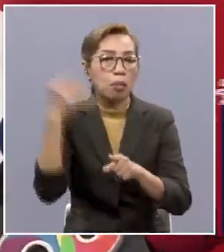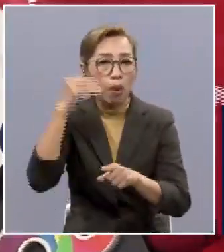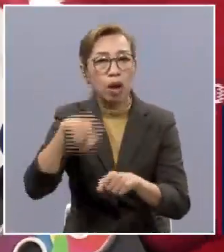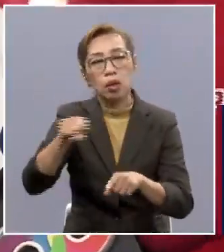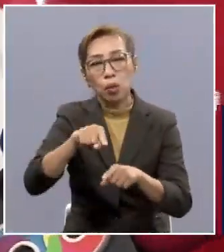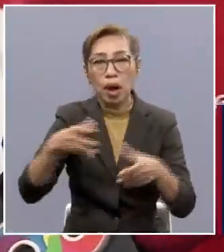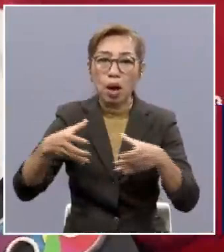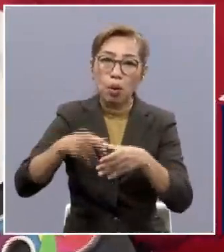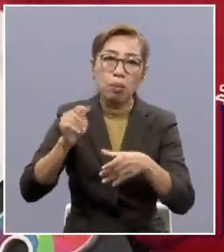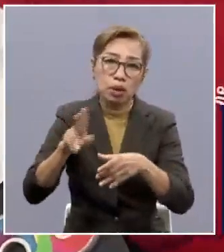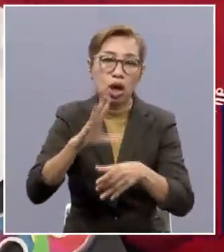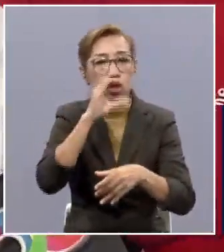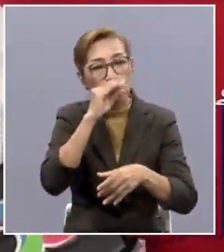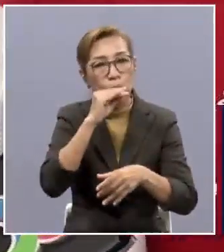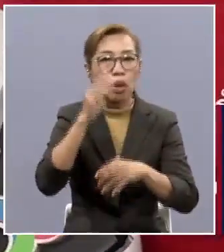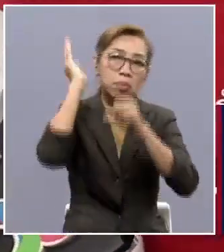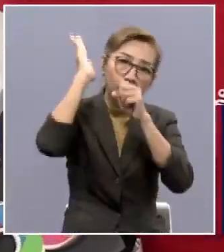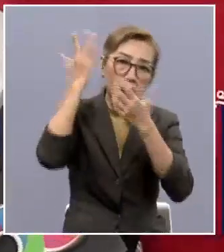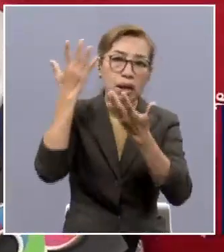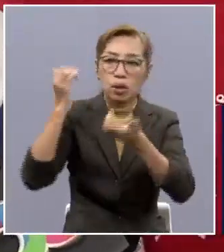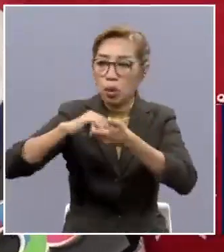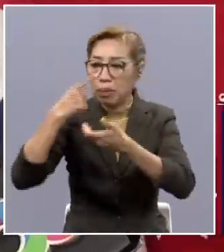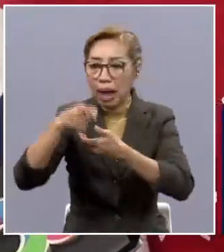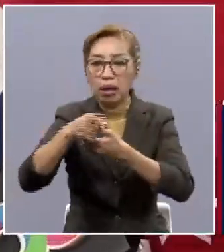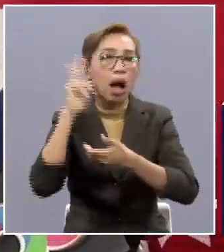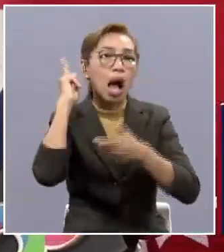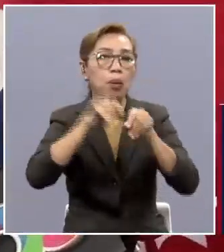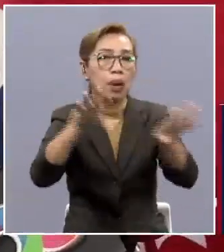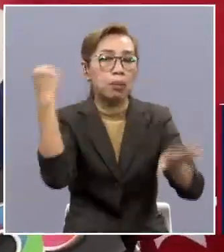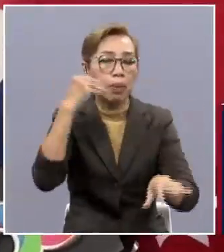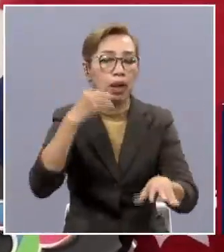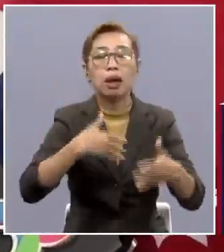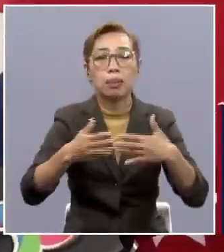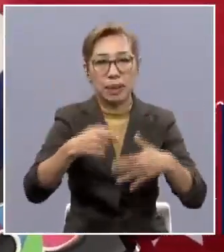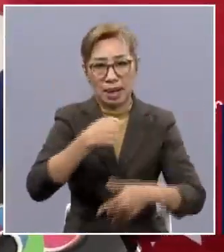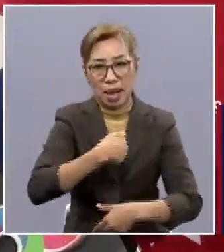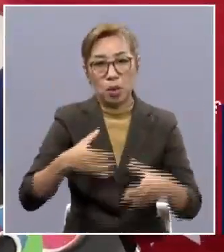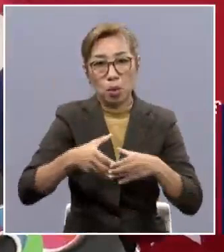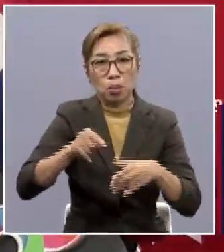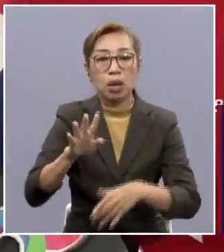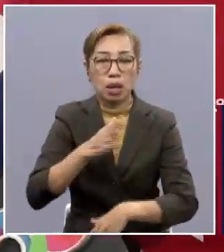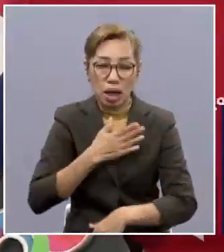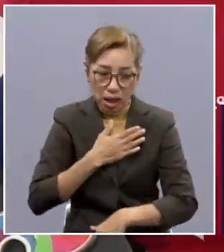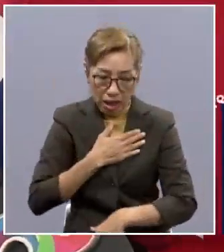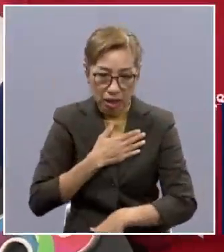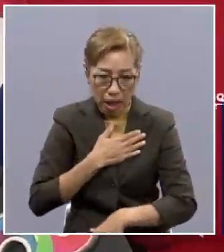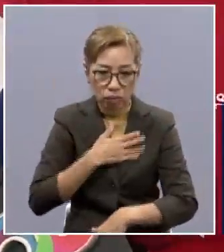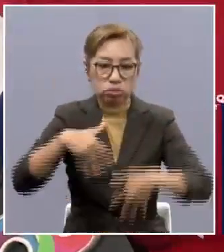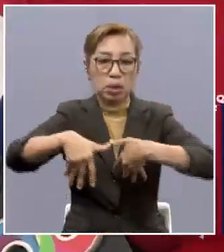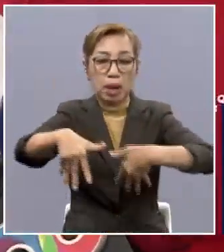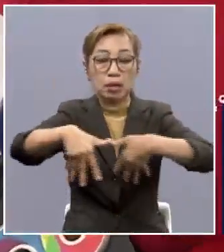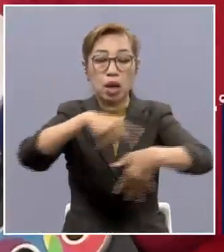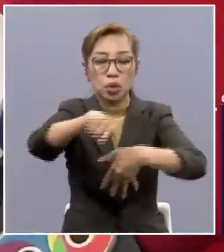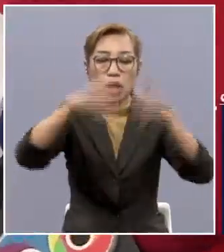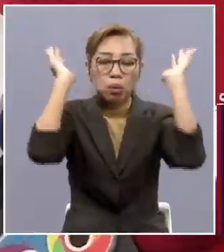หรือจับมือกับใครอะไรยังไงเนี่ยนะฮะก็ไม่เป็นไรเพื่อไทยมีจุดยืนมั่นคงเดินหน้าหาเสียงกับประชาชนต่อไปนะ